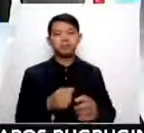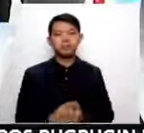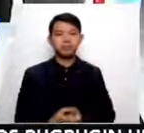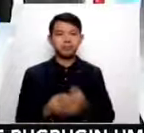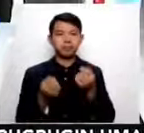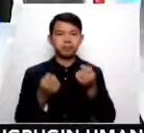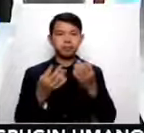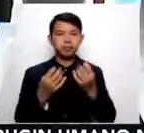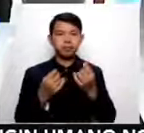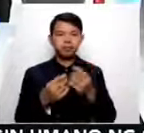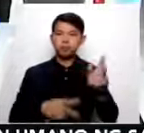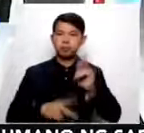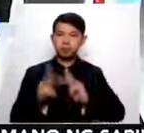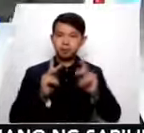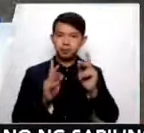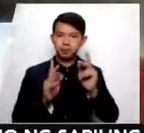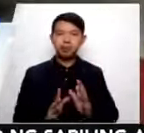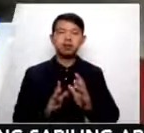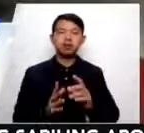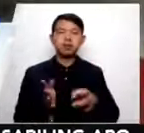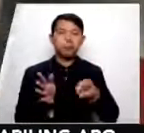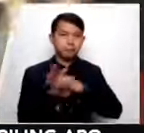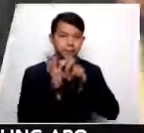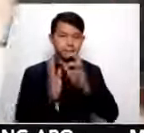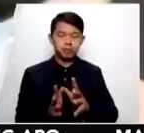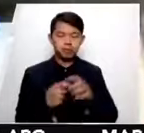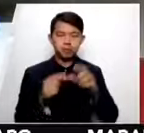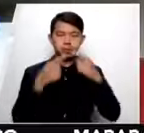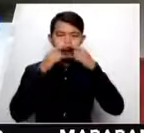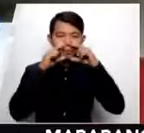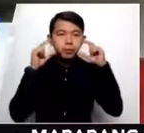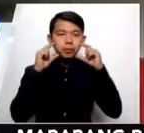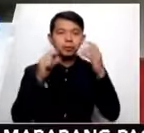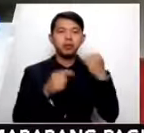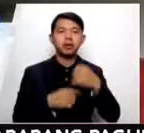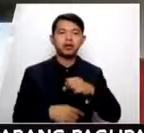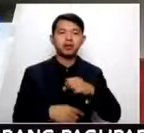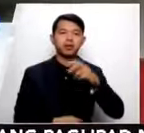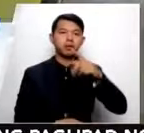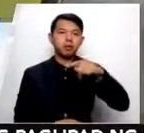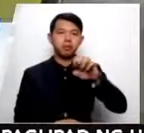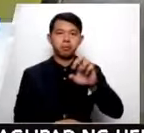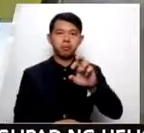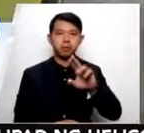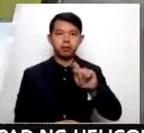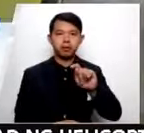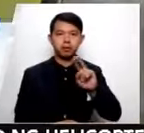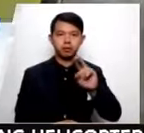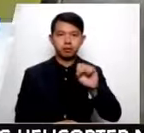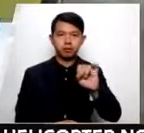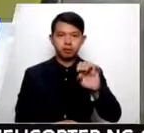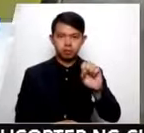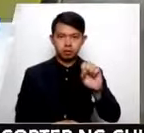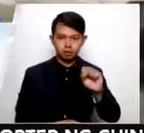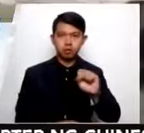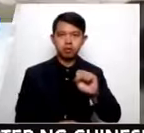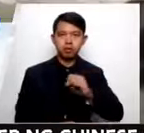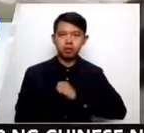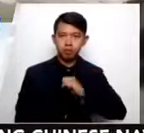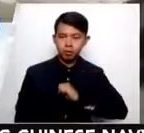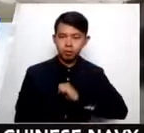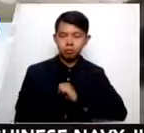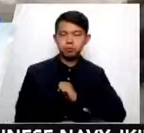ng pertussis o whooping cough. Sa Davao City Overland Transport Terminal, taragdagan ang mga bus.